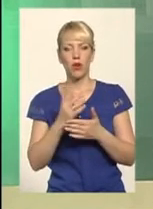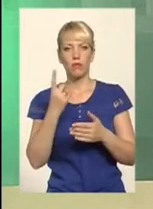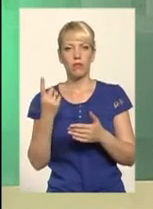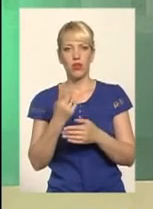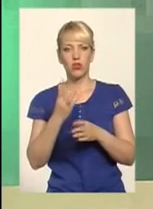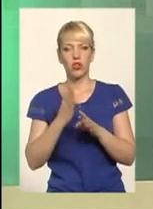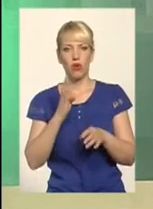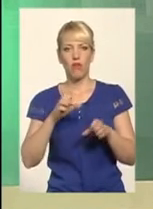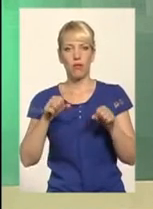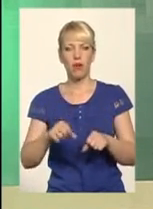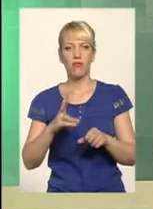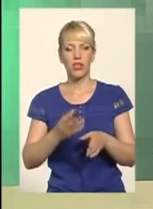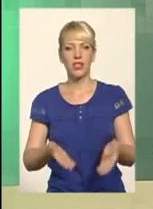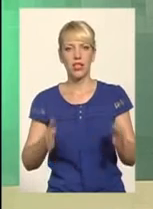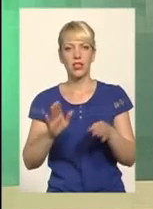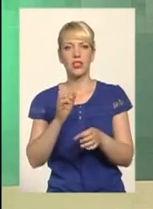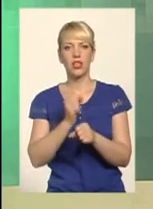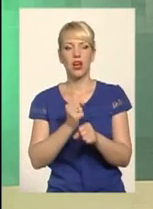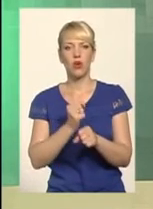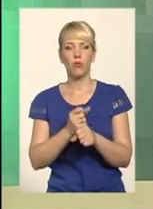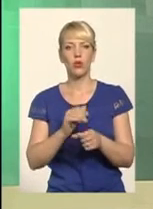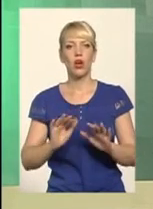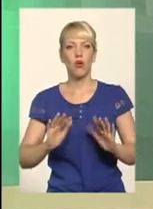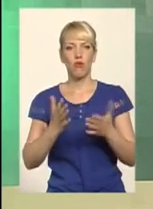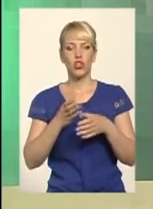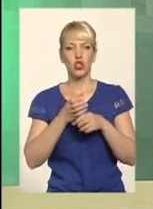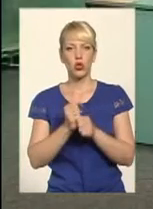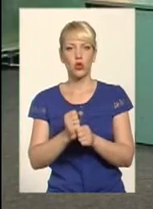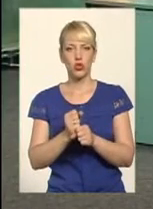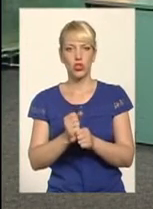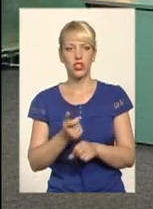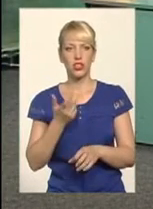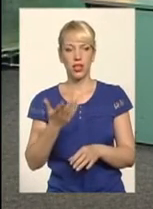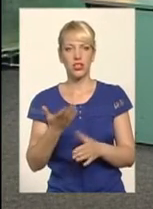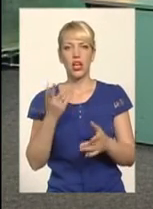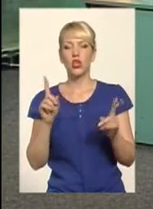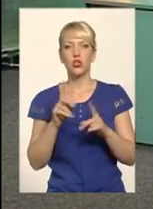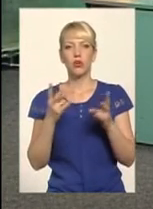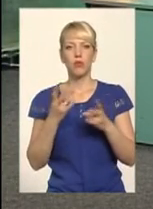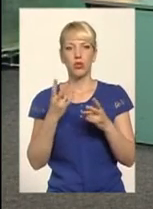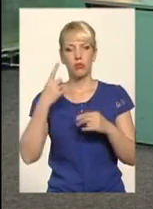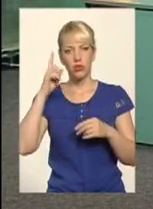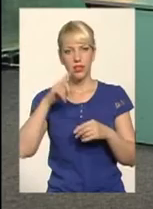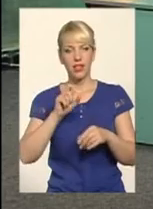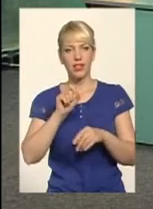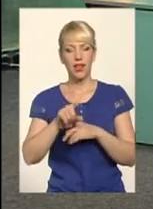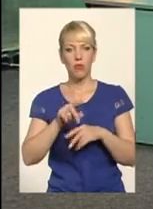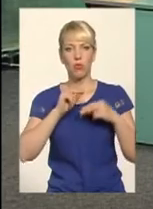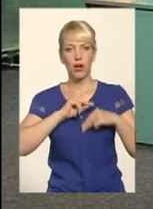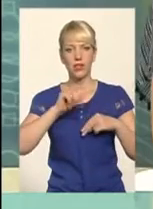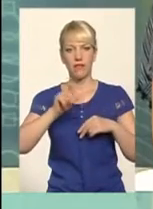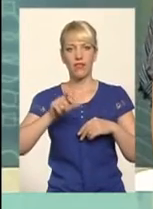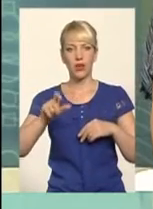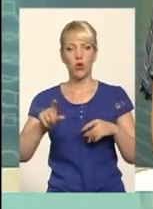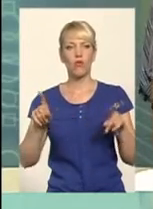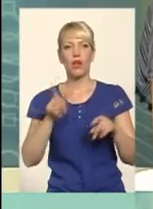право на залишення на роботі у випадку скорочення штатної чисельності. Це... Що потрібно знати найманому працівникові от,